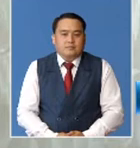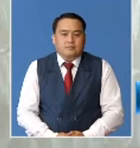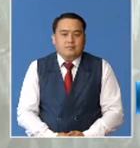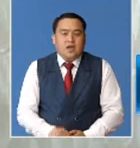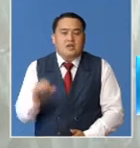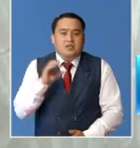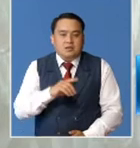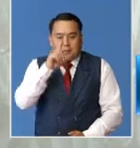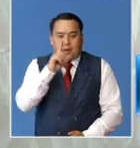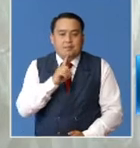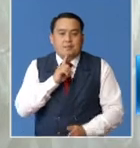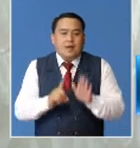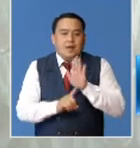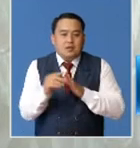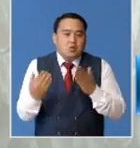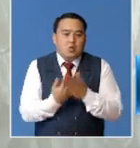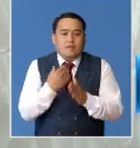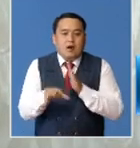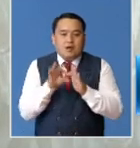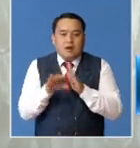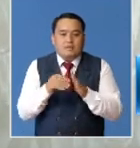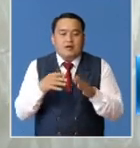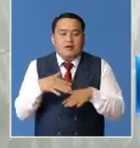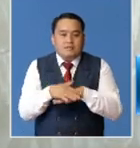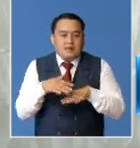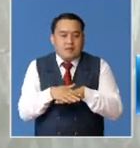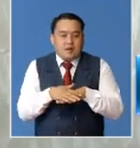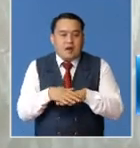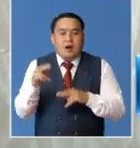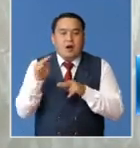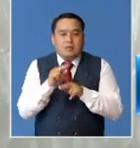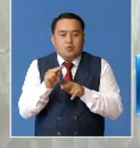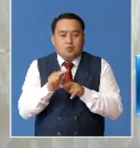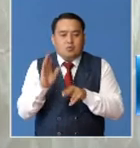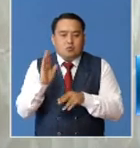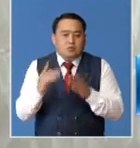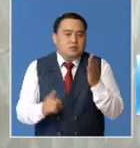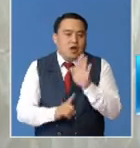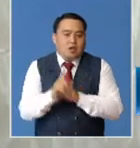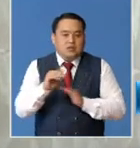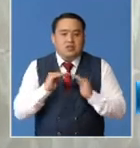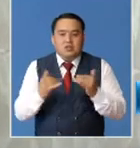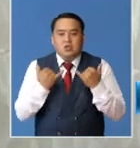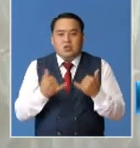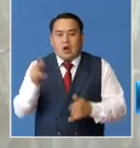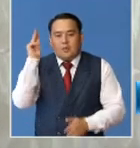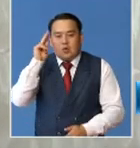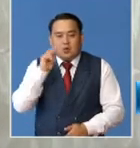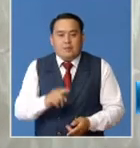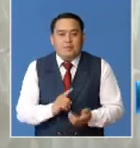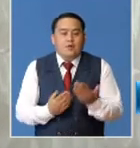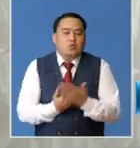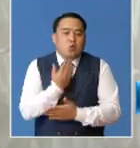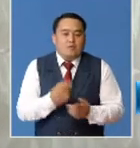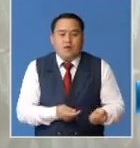С сентября месяца начнется новый набор в группы ментальной арифметики. Обучать их буду с нуля. А дети, которые сейчас учатся, перейдут на